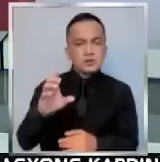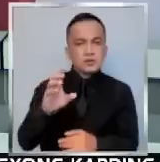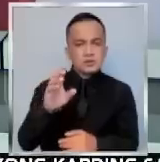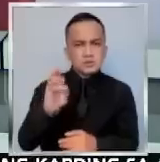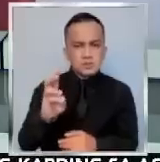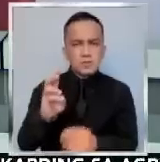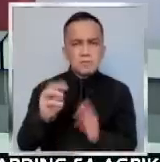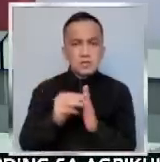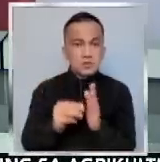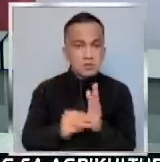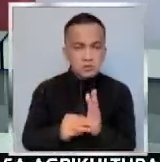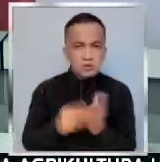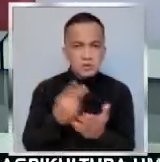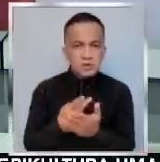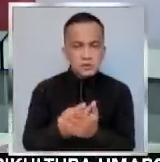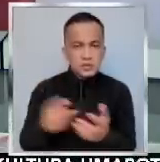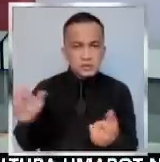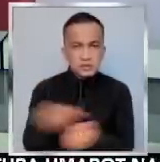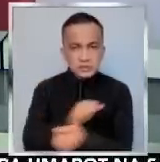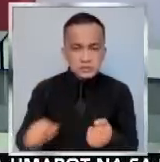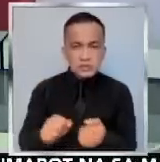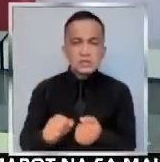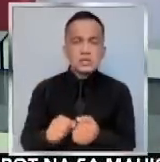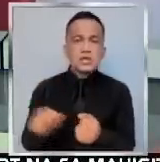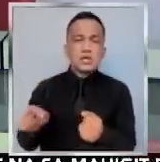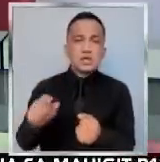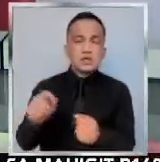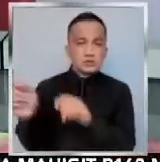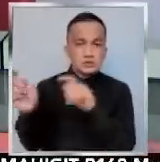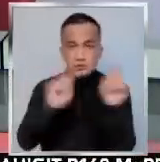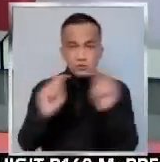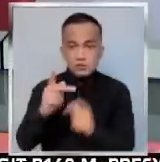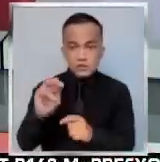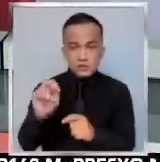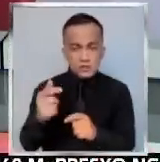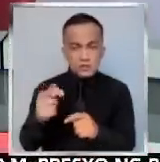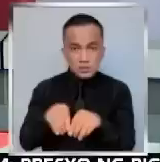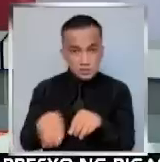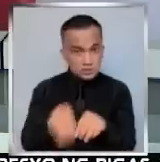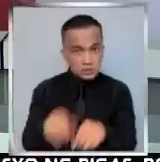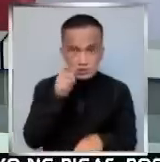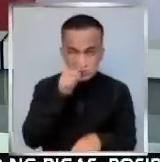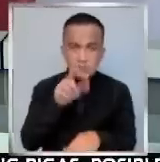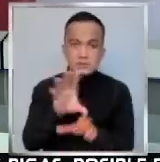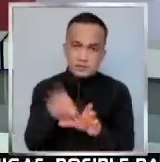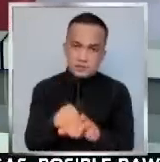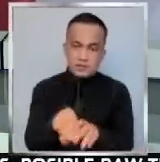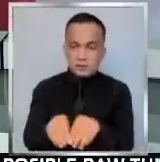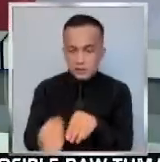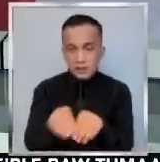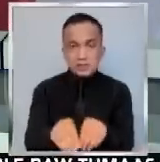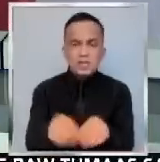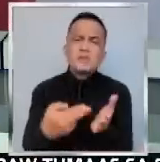160 milyong piso ang pinsala ng Bagyong Karding sa sektor ng agrikultura sa Luzon. Kabilang dyan, ang pananim na palay